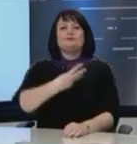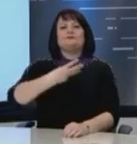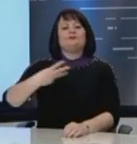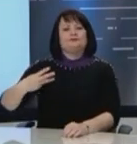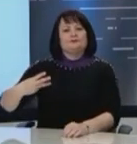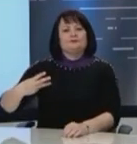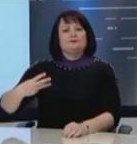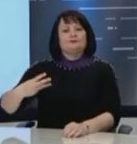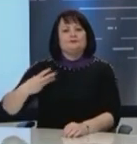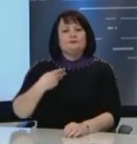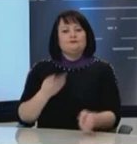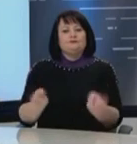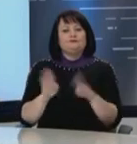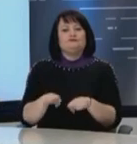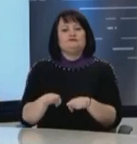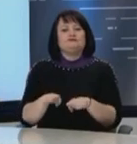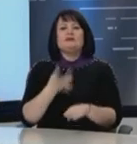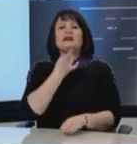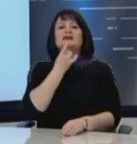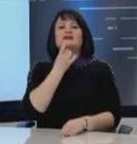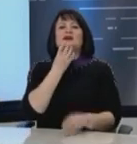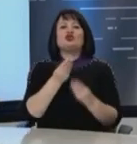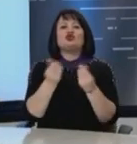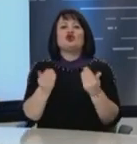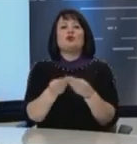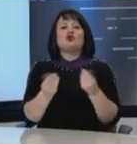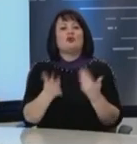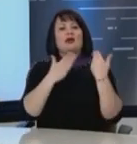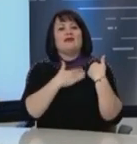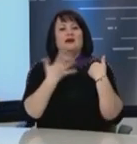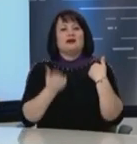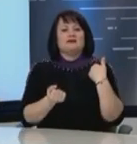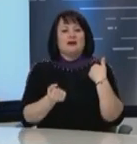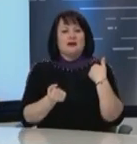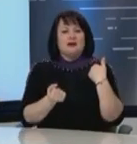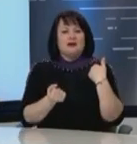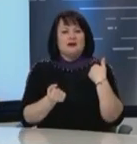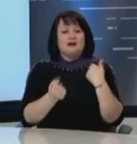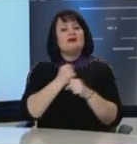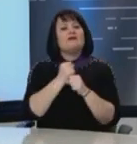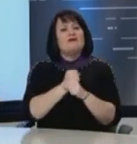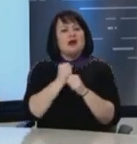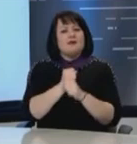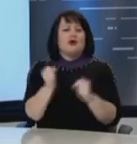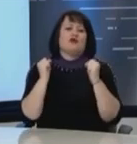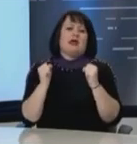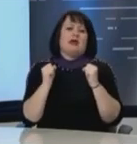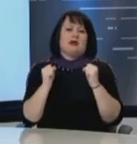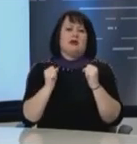λοιπόν καλύπτει με ομό τρόπο τις δικές του ευθύνες και παραλήψεις στο πεδίο και του φαρμάκου και της